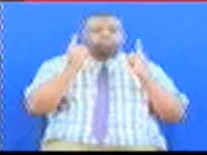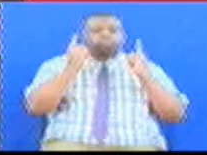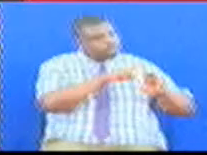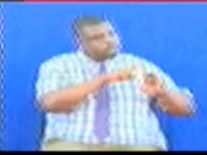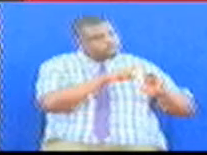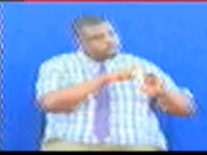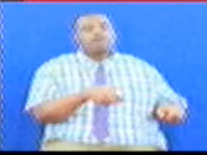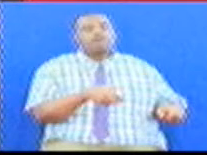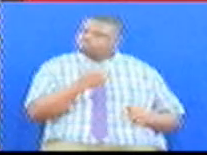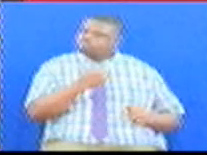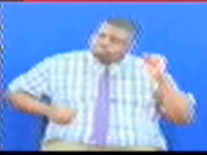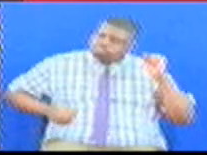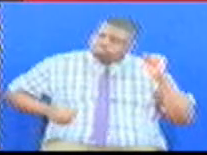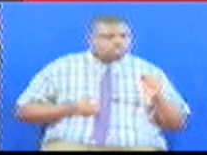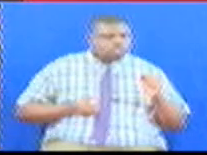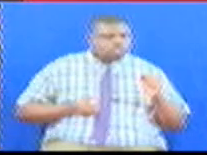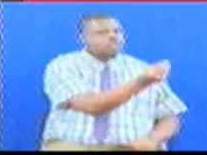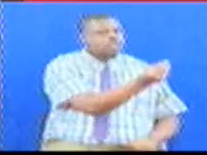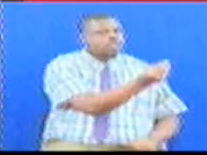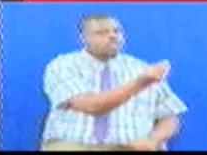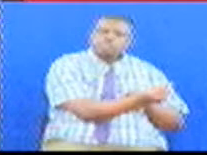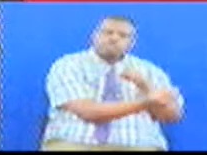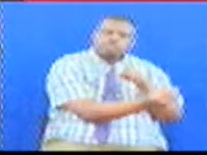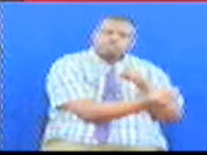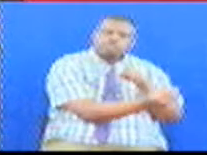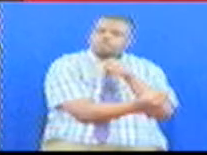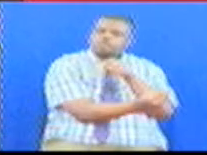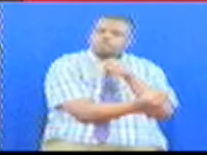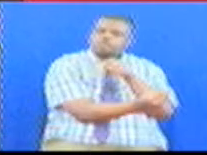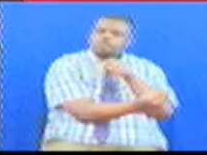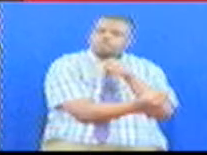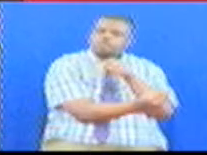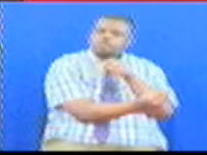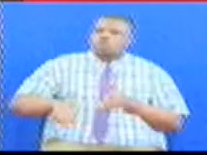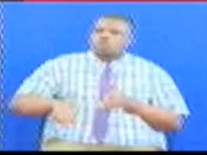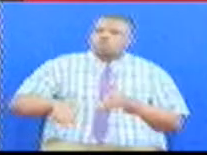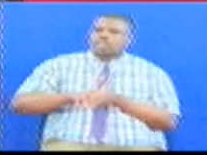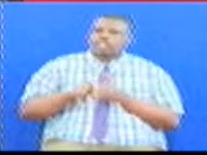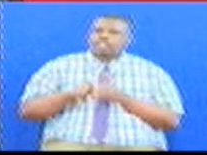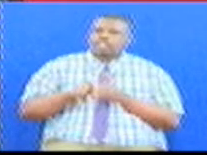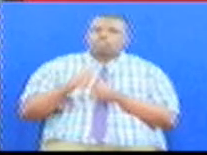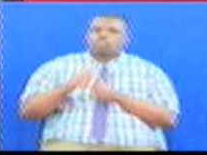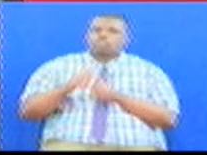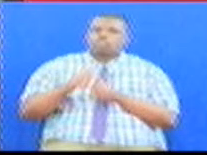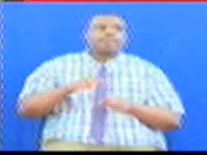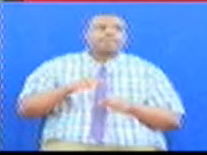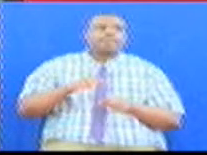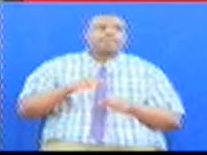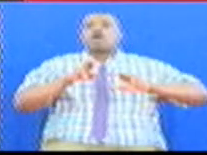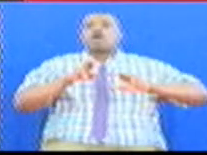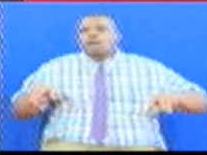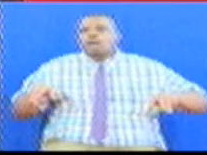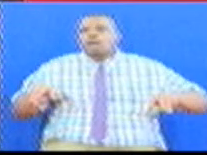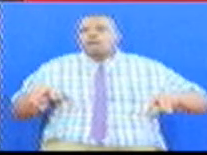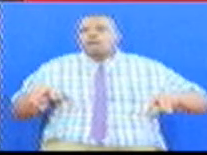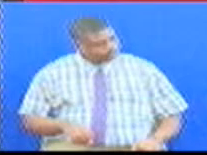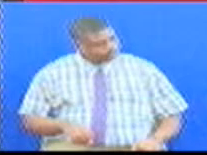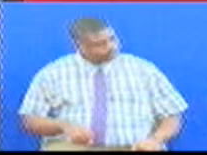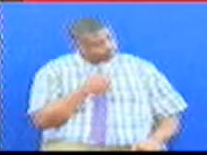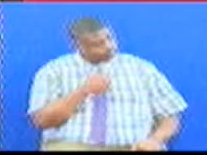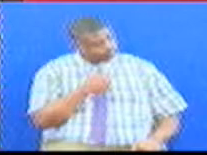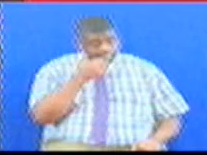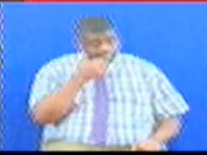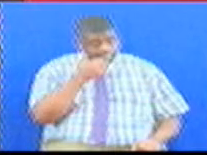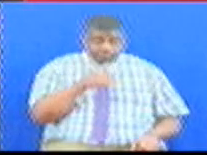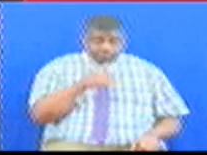mahakamani kufungua kesi na hivyo kuongeza mashauri kwa mengi mahakamani. Hapa nadhani ni